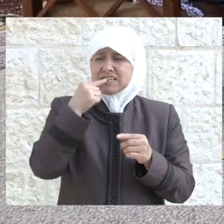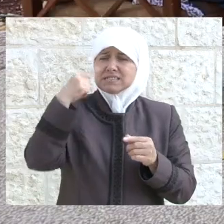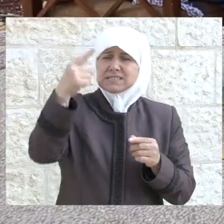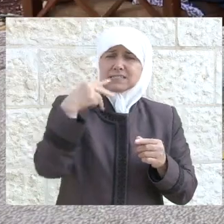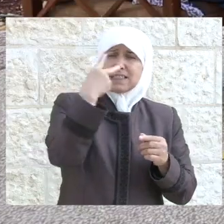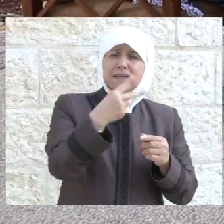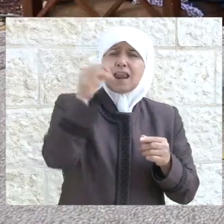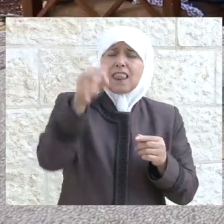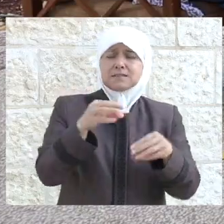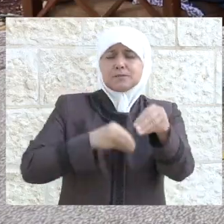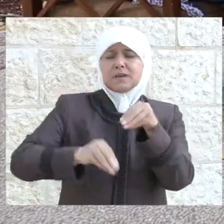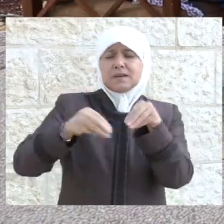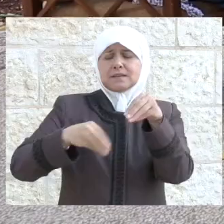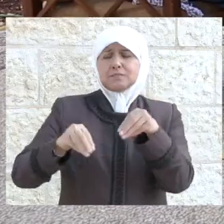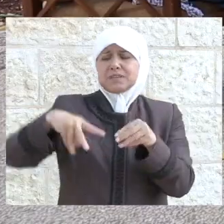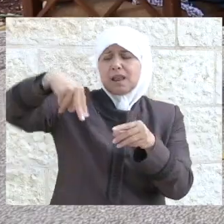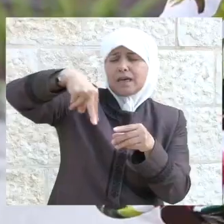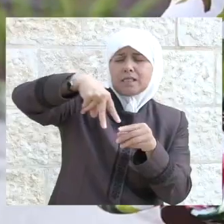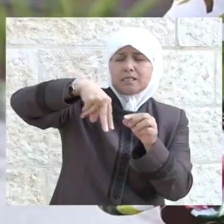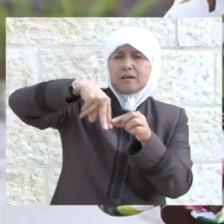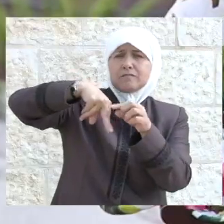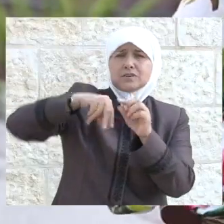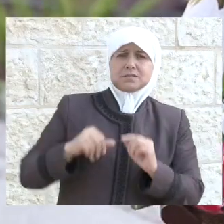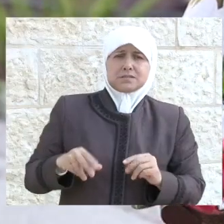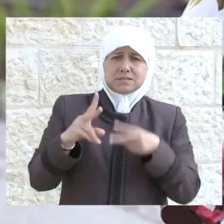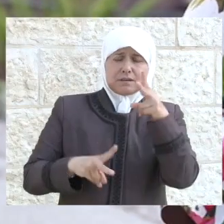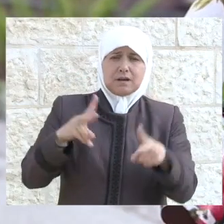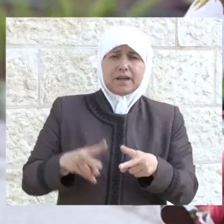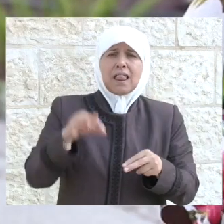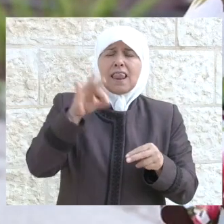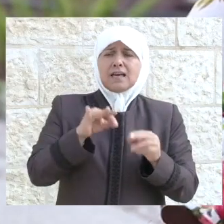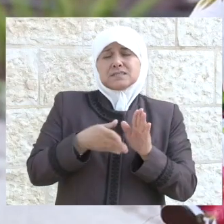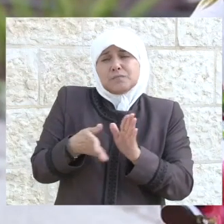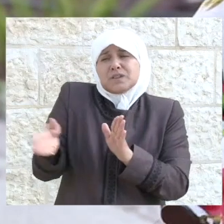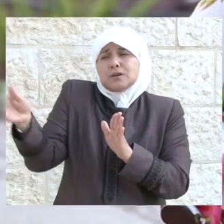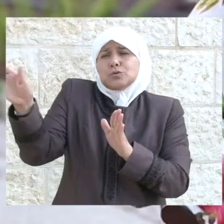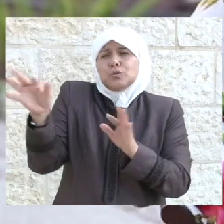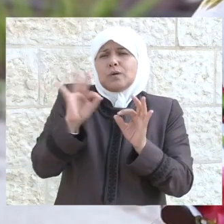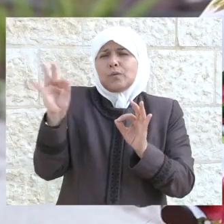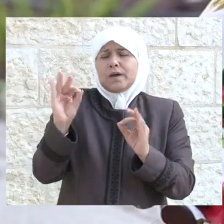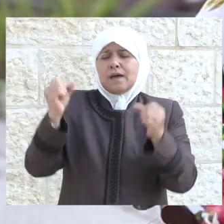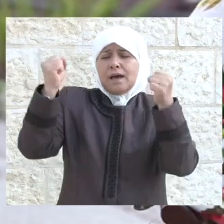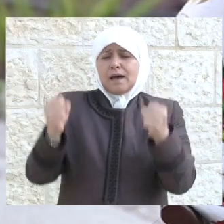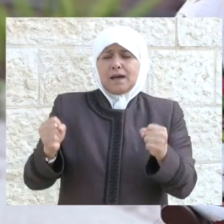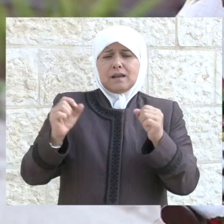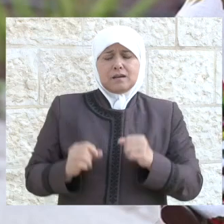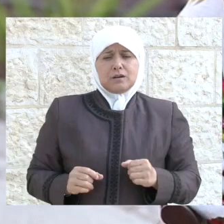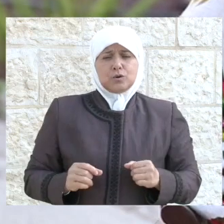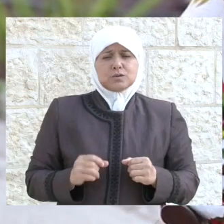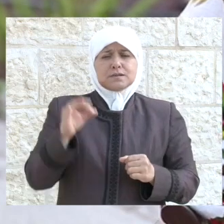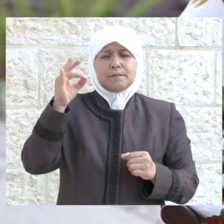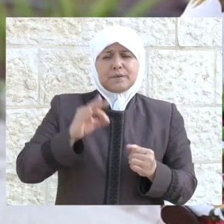أعمل تعديل على هاي الطرف. إني أروح على القدس بشكل أسبوعي بشكل شهري حسب ما بحتاج.